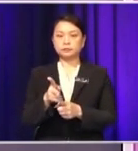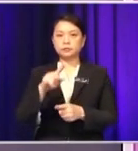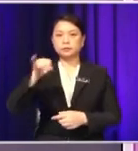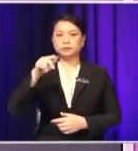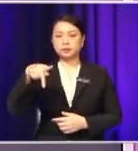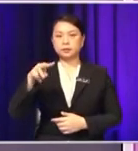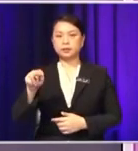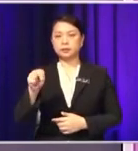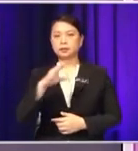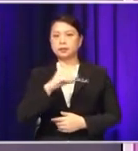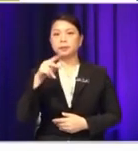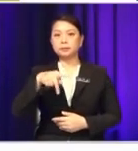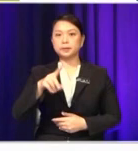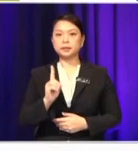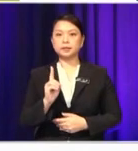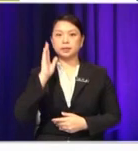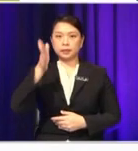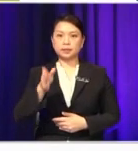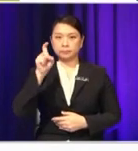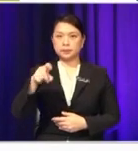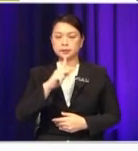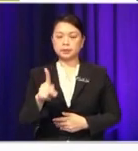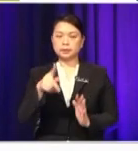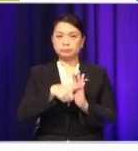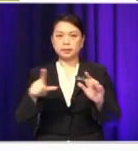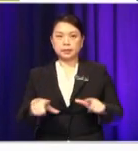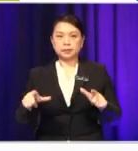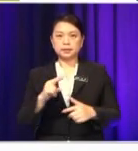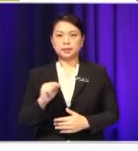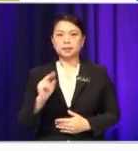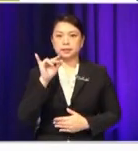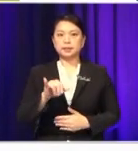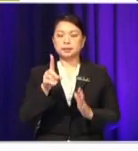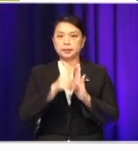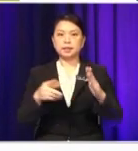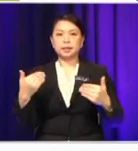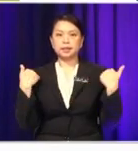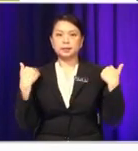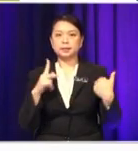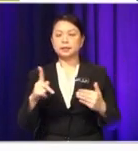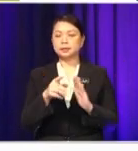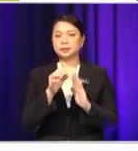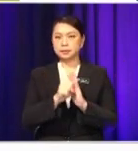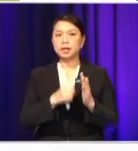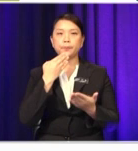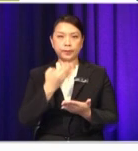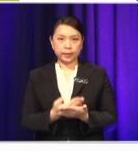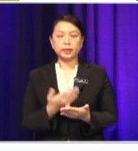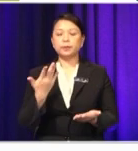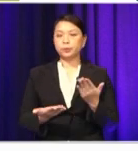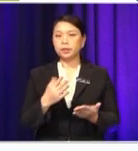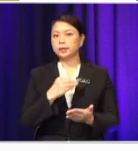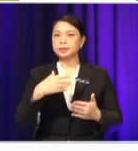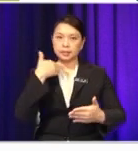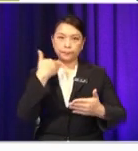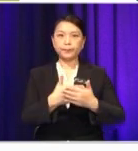JPN dan PBD akan memastikan pelaksanaan yang diadakan secara sebaik mungkin, juga menyampaikan